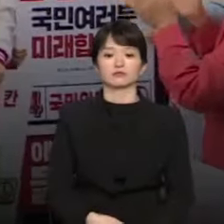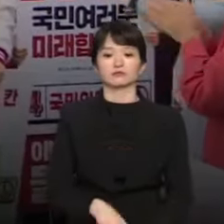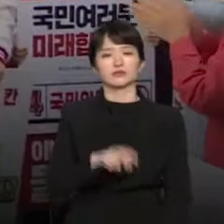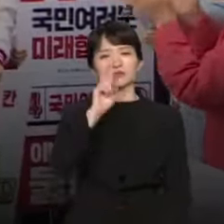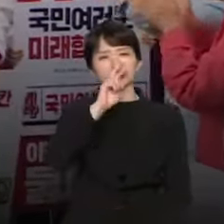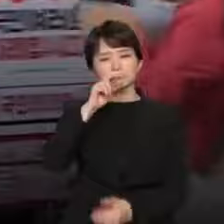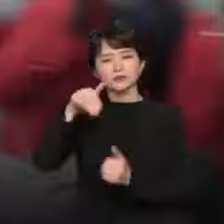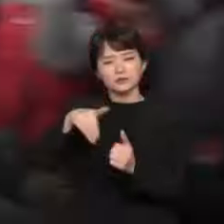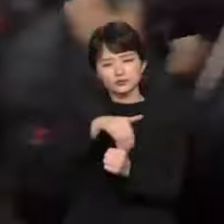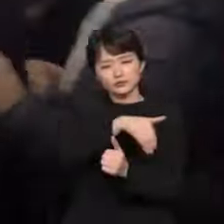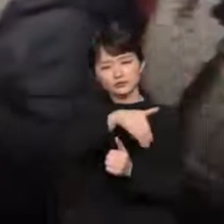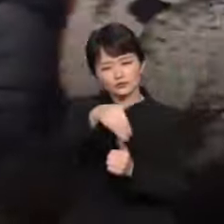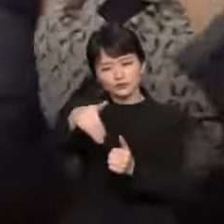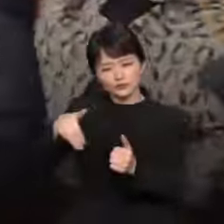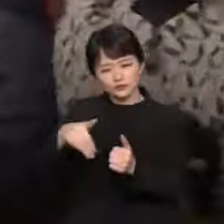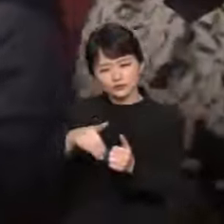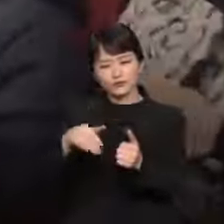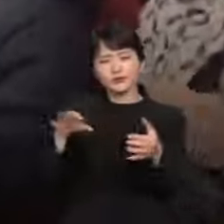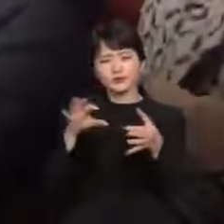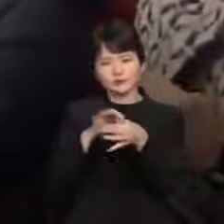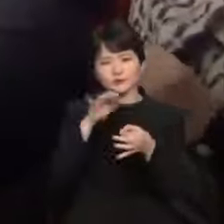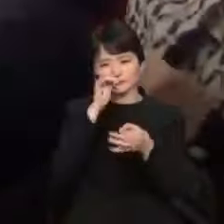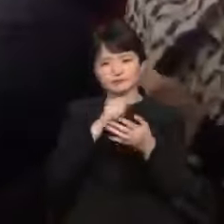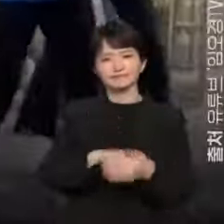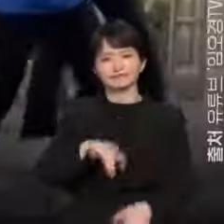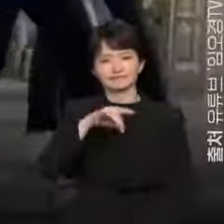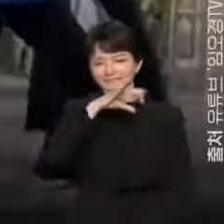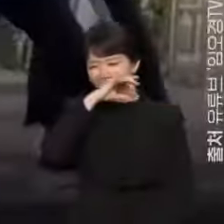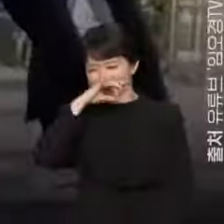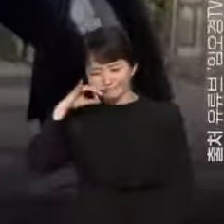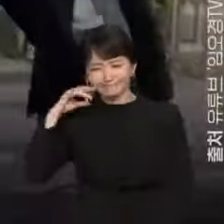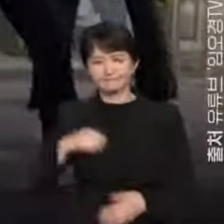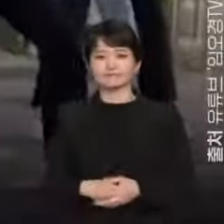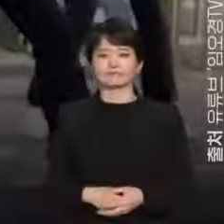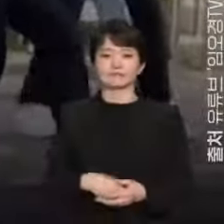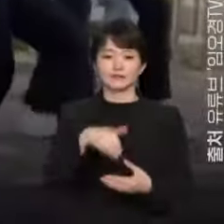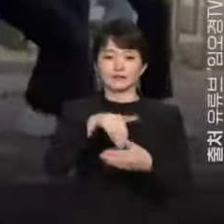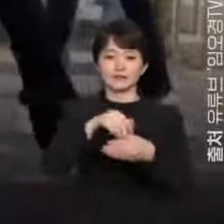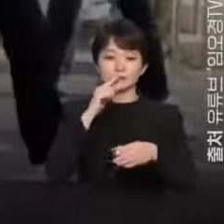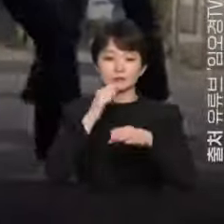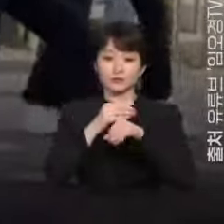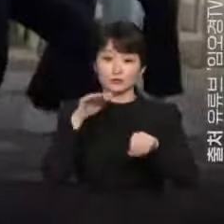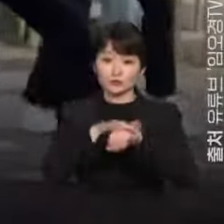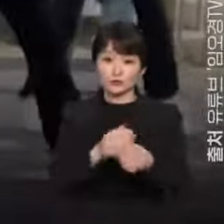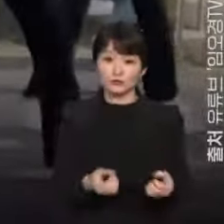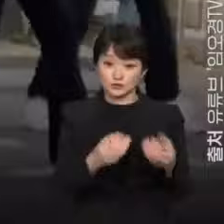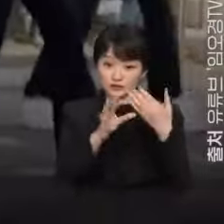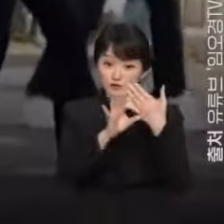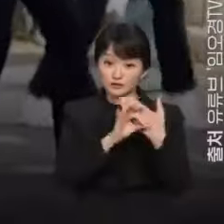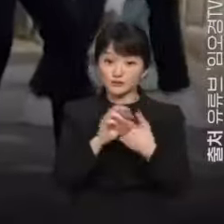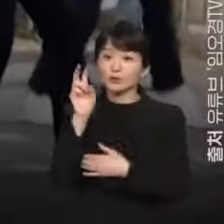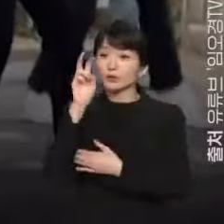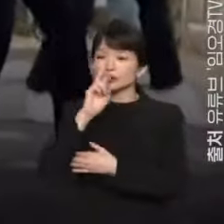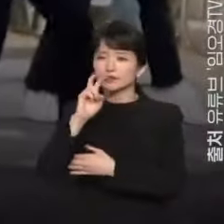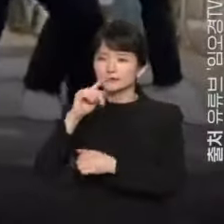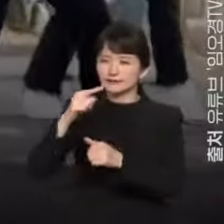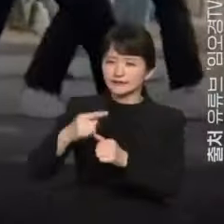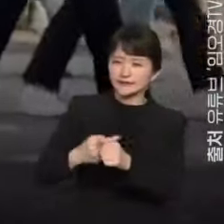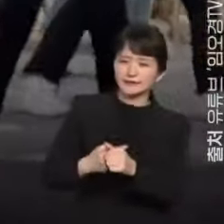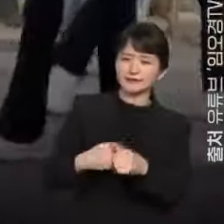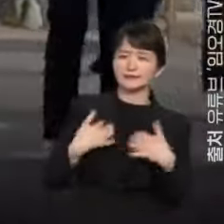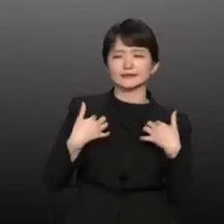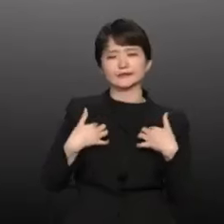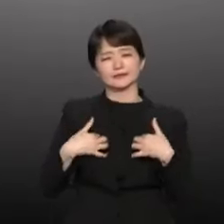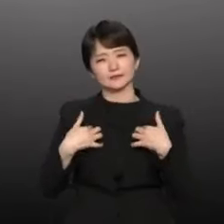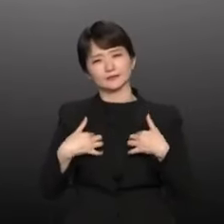분위기에 많은 영향을 미치죠. 일단 신납니다. 이 선거가 민주주의 축제라면 로고송은 유희 본능을 깨우는 요소라고